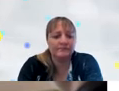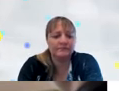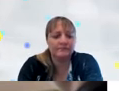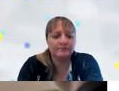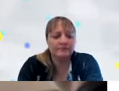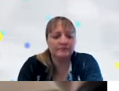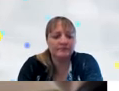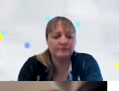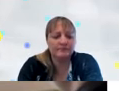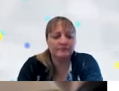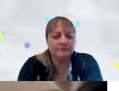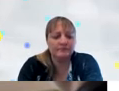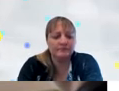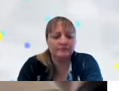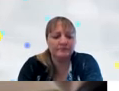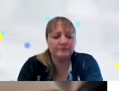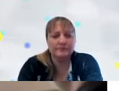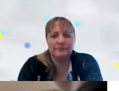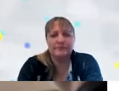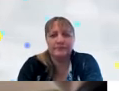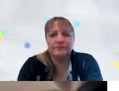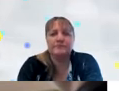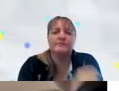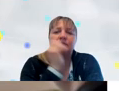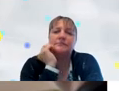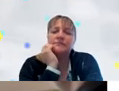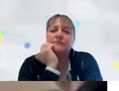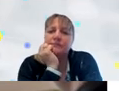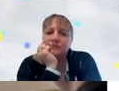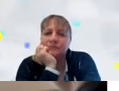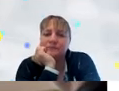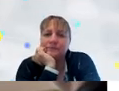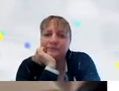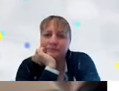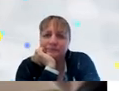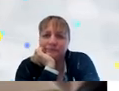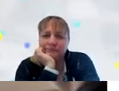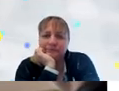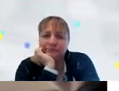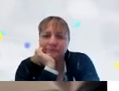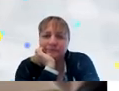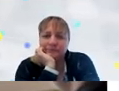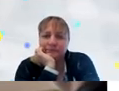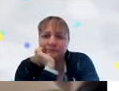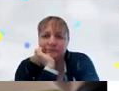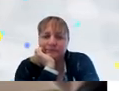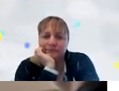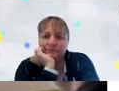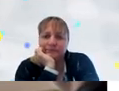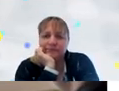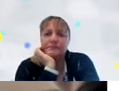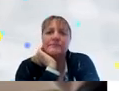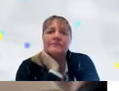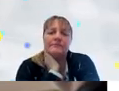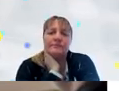dann auch im besten fall für ganz so glücklich zu sein und vielleicht das ganze nochmal auch als bezahltes